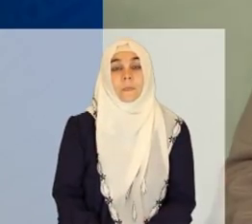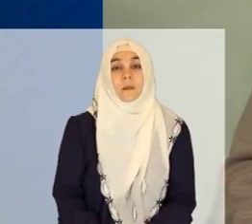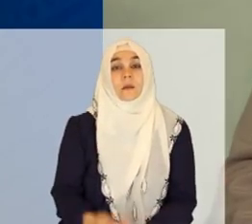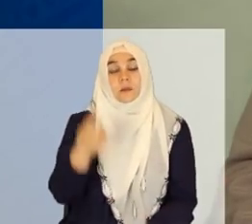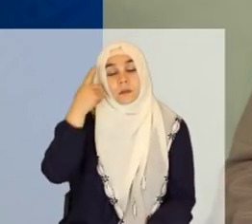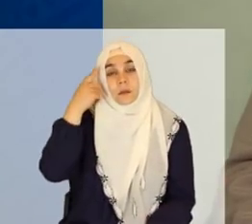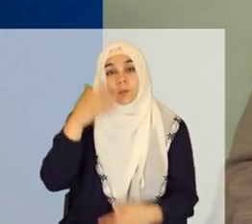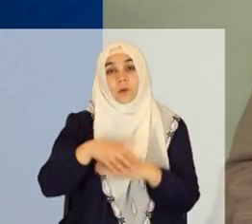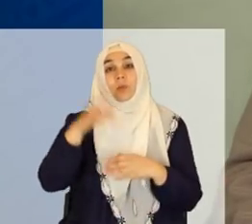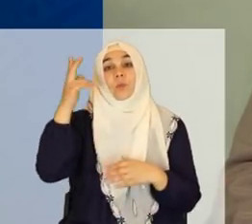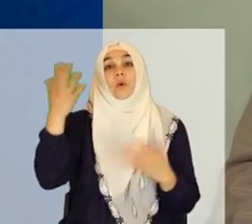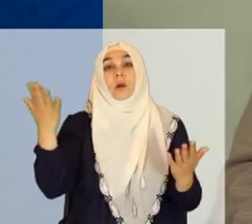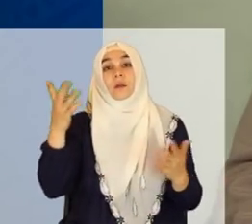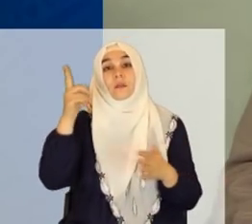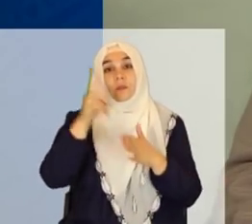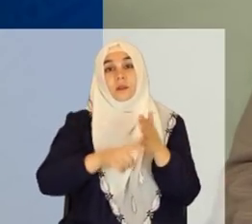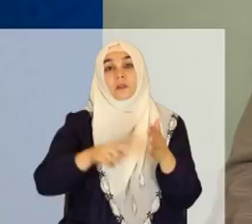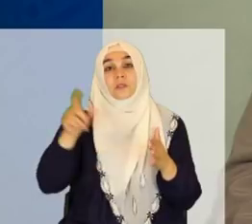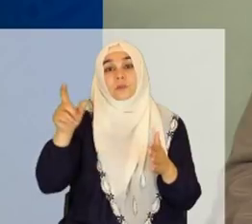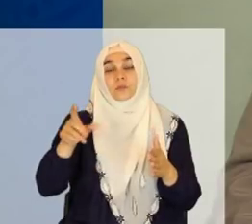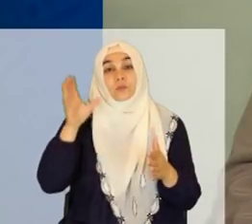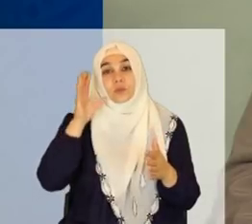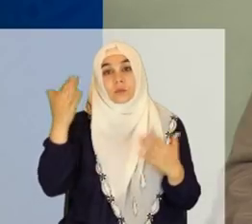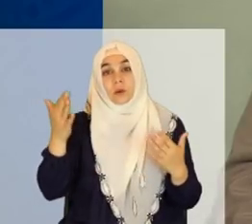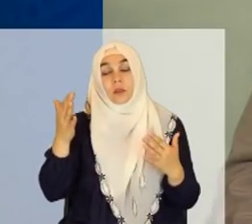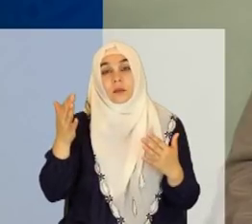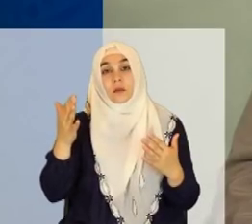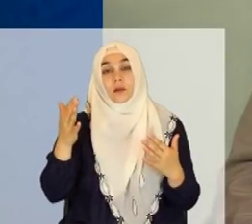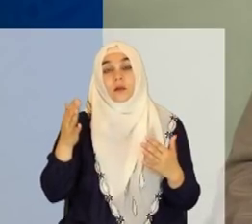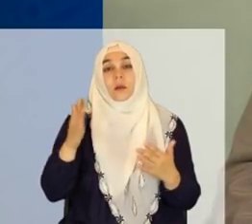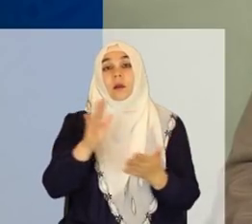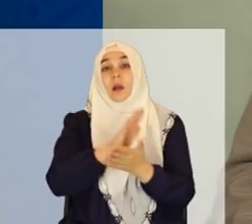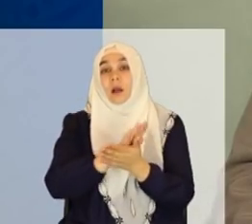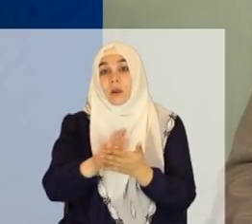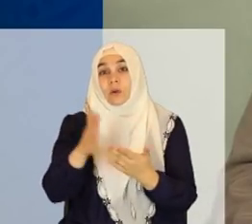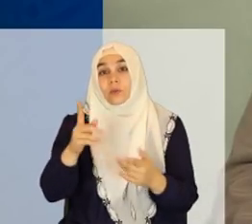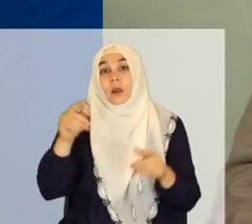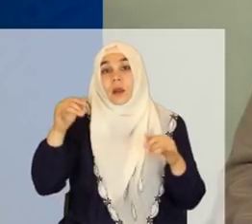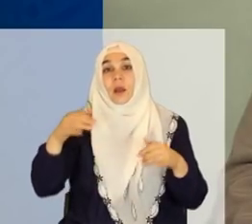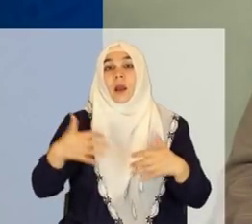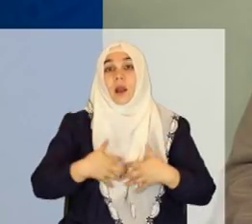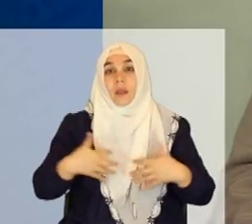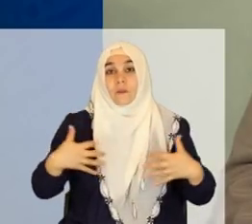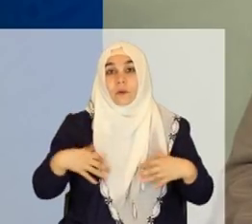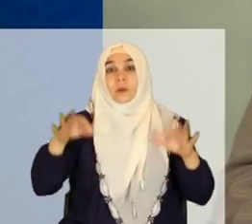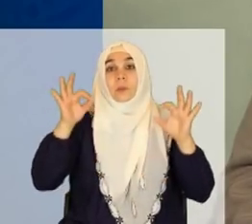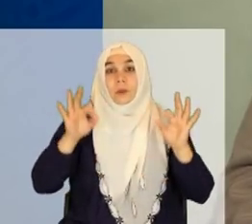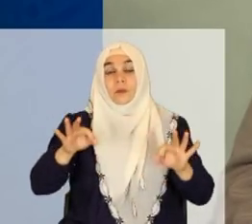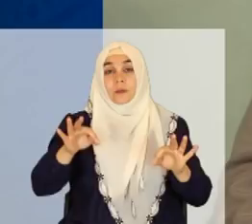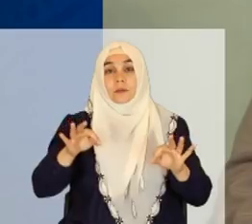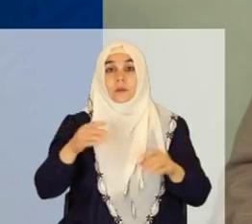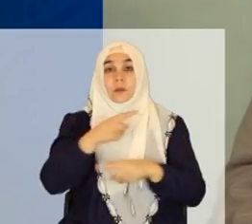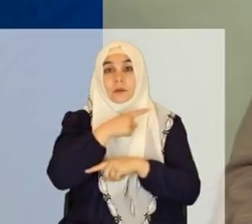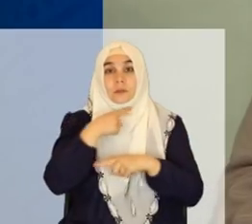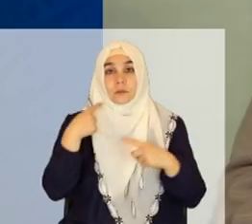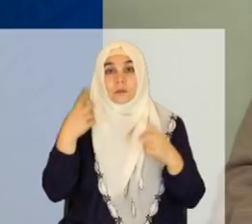Demak, Alloh taolo mo'min musulmon bandalariga halol qilingan hayvonlarni shar'iy uslub bilan so'yish